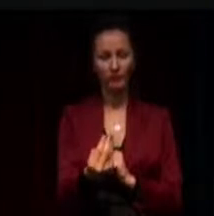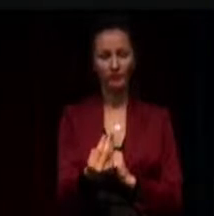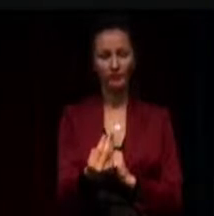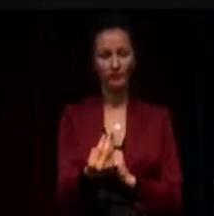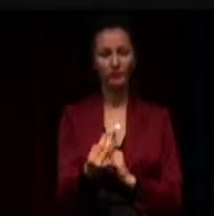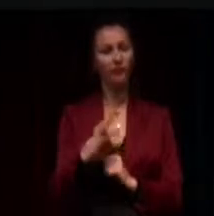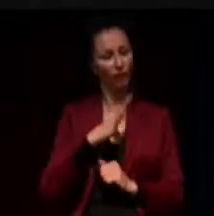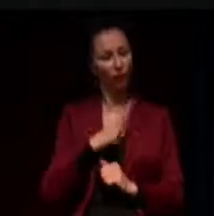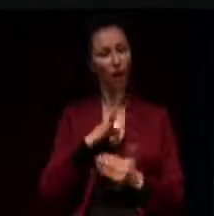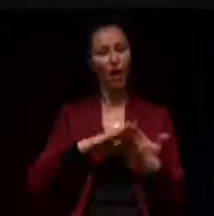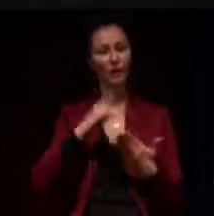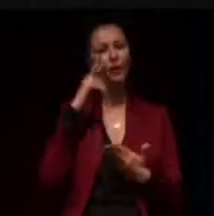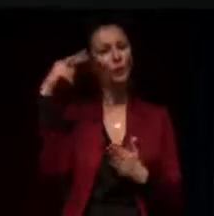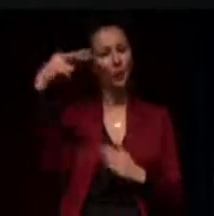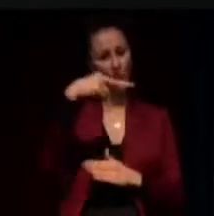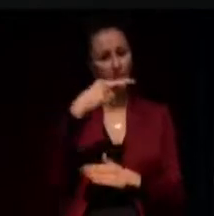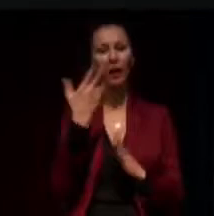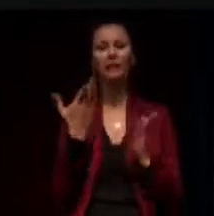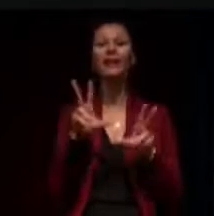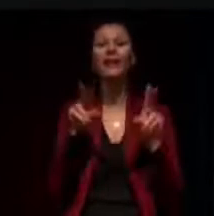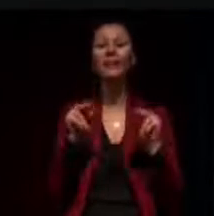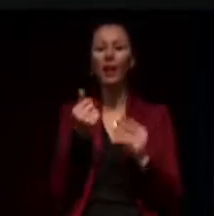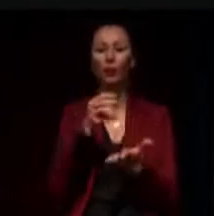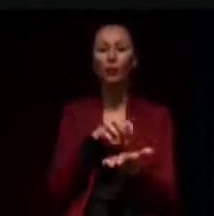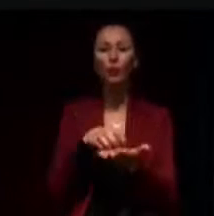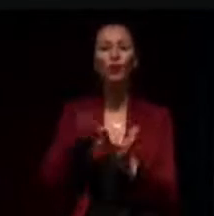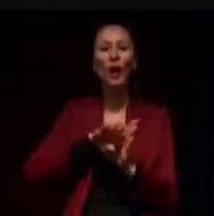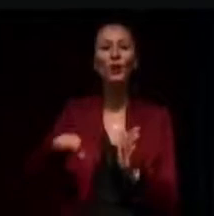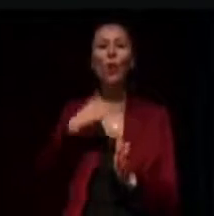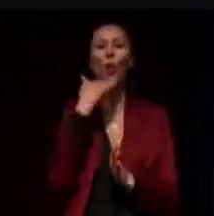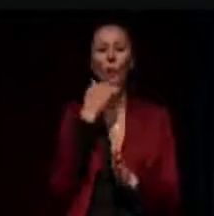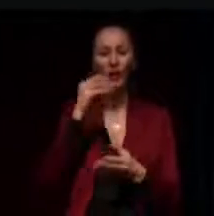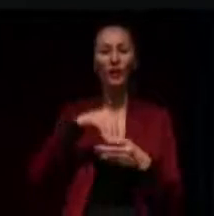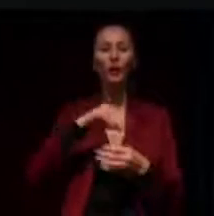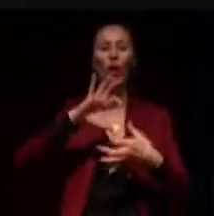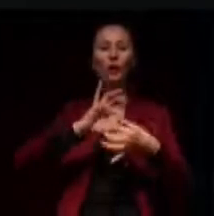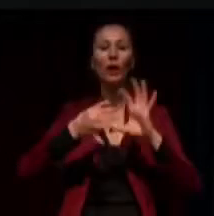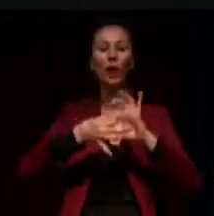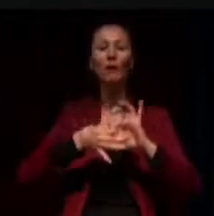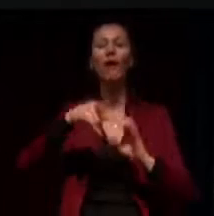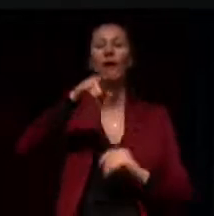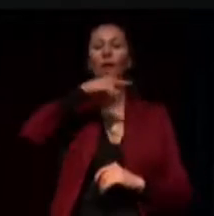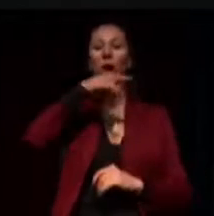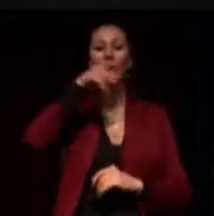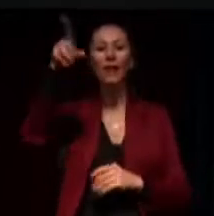programında var arkadaşlar bakabilirsiniz. Ancak yeterli bütçe ayırmadığı için otogar halkapınar